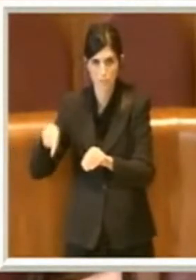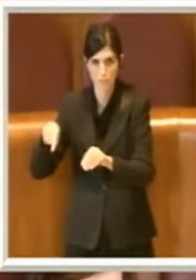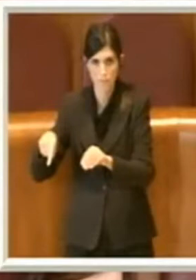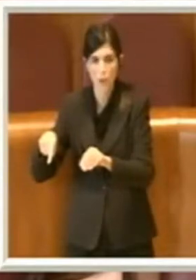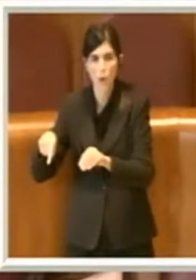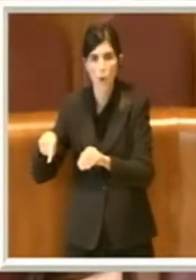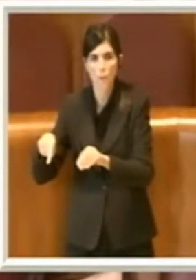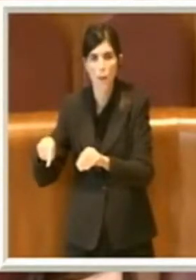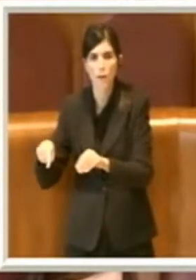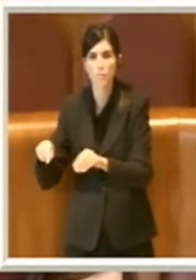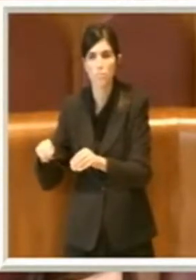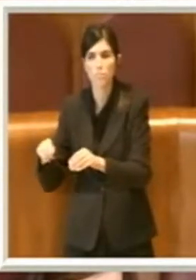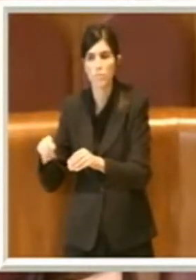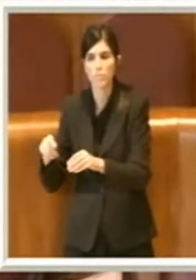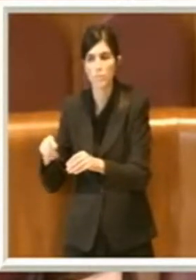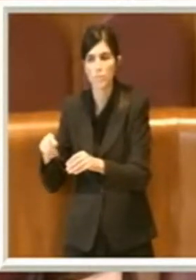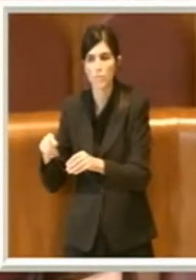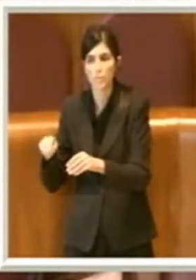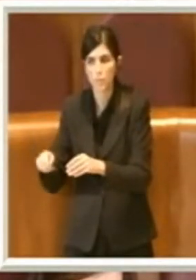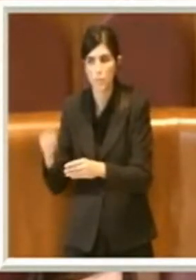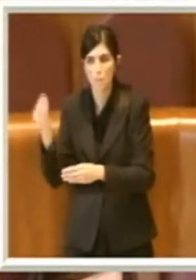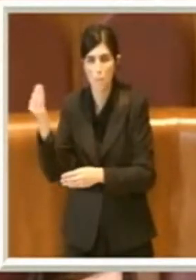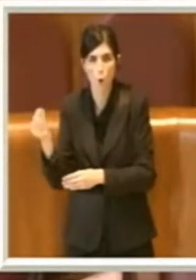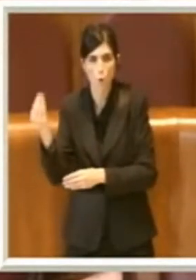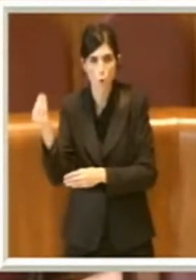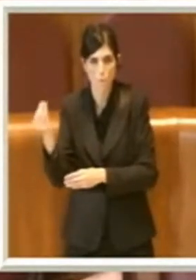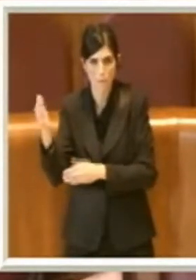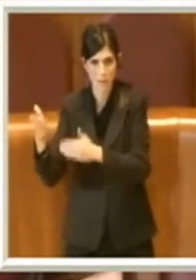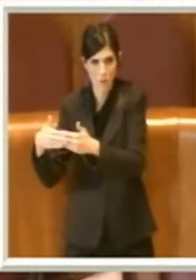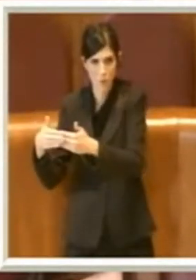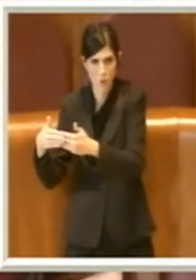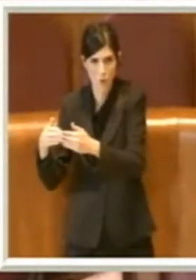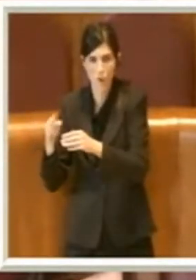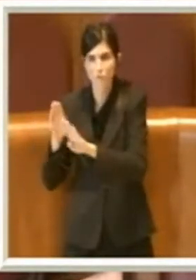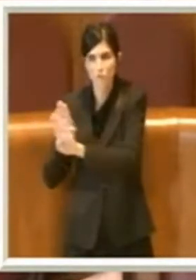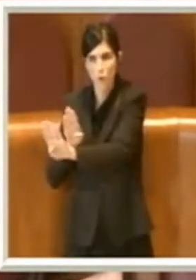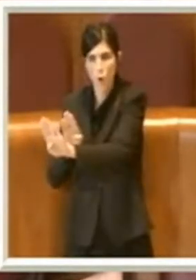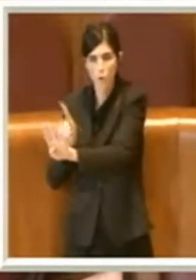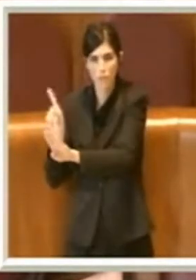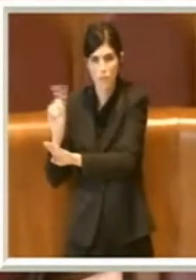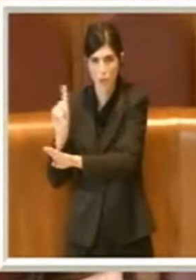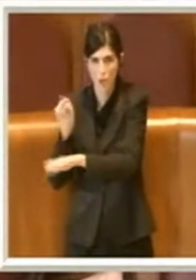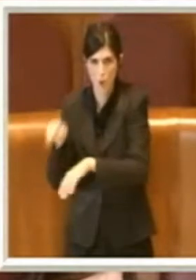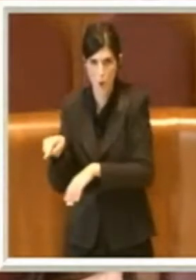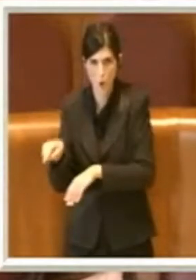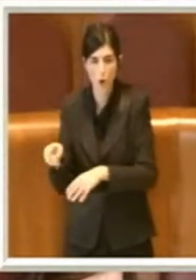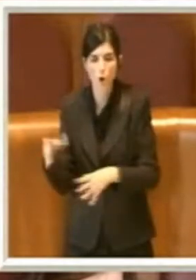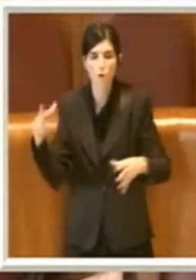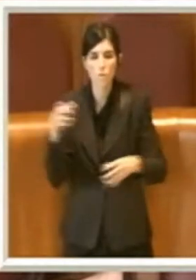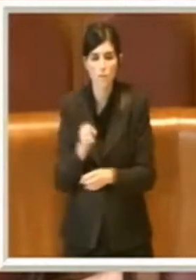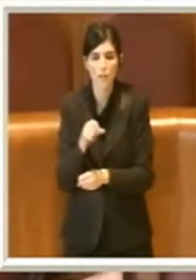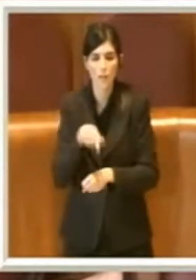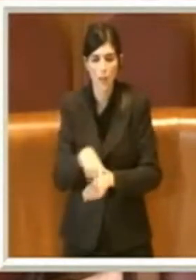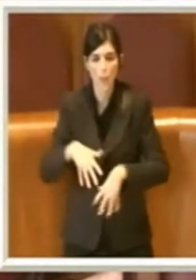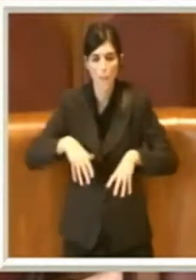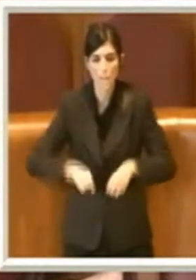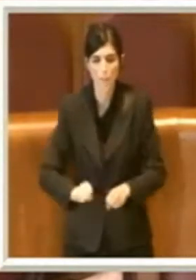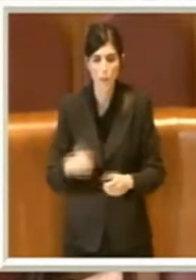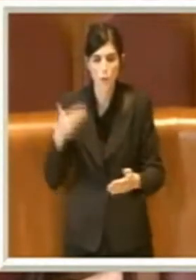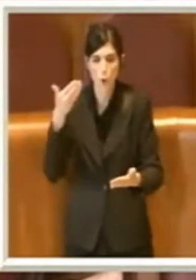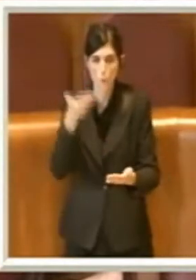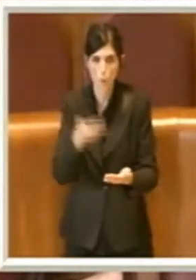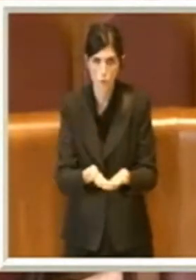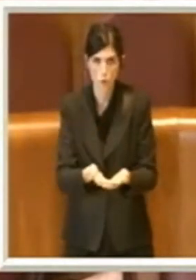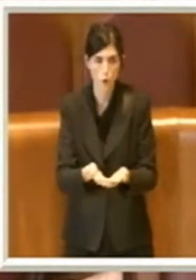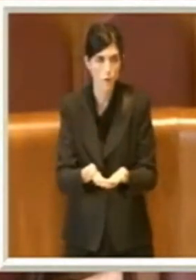fronte monumento. Allora bisognava trovare una sintesi. La sintesi la troviamo nell'impegno di questa mozione,